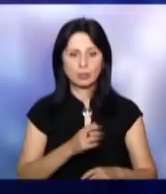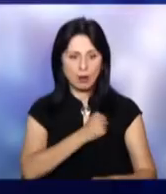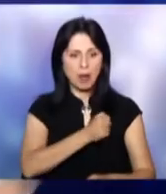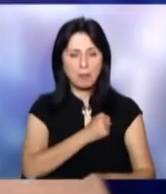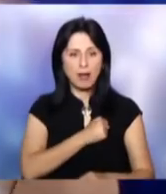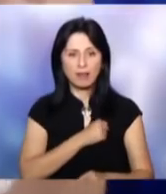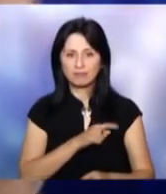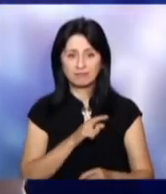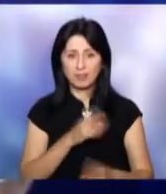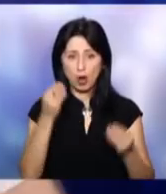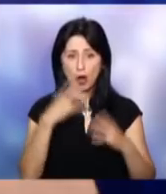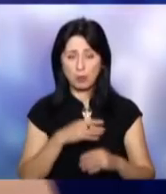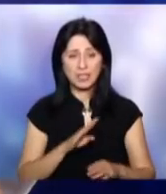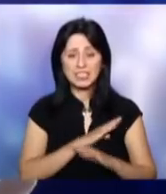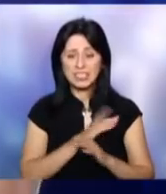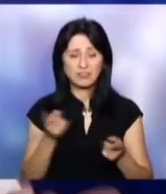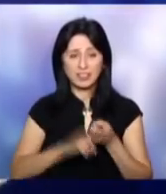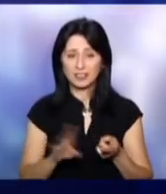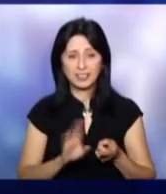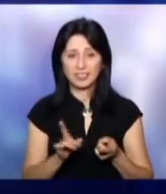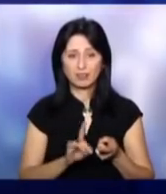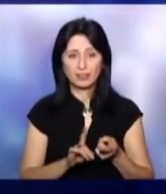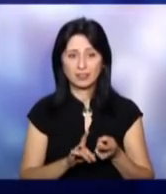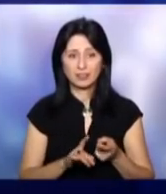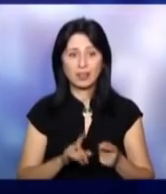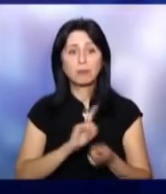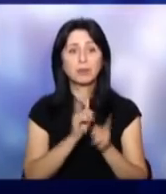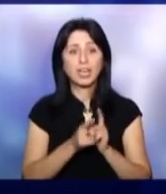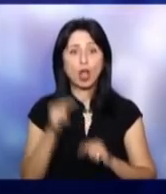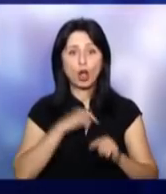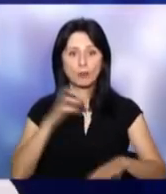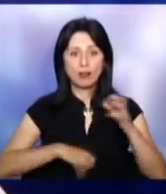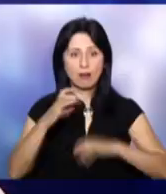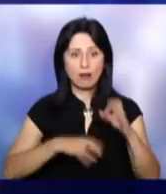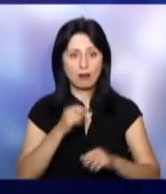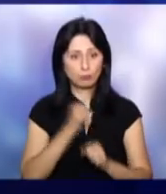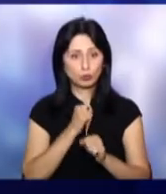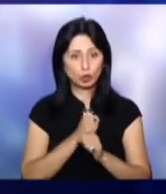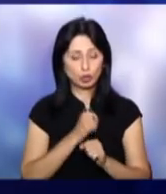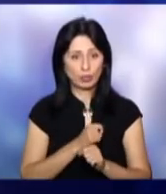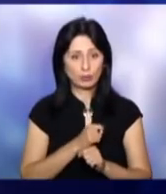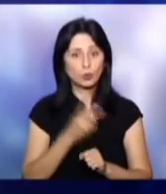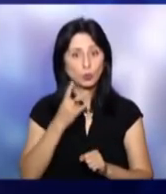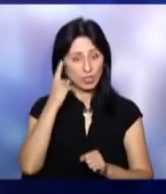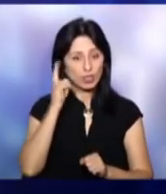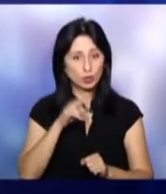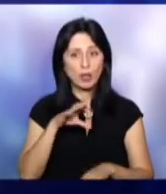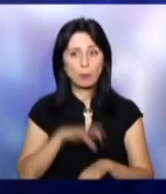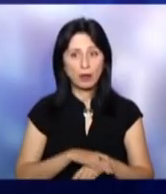გამალებული ცემა, ოფლია, ეს ხო ცხოველქმედებაა ჩვენი ორგანიზმის. ამიტომ აი ეს თავისთავად ეს